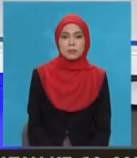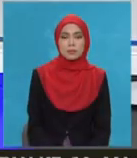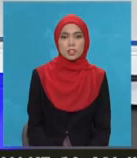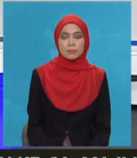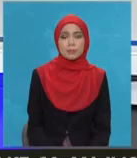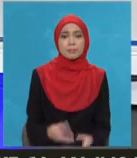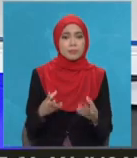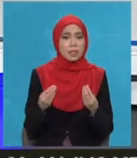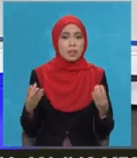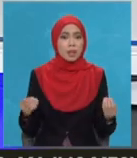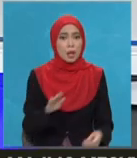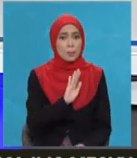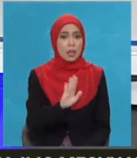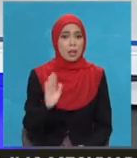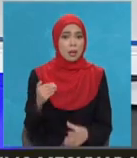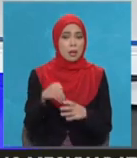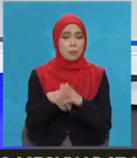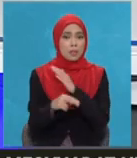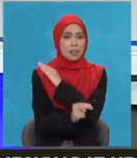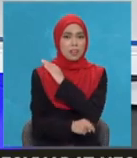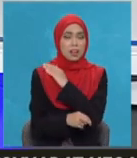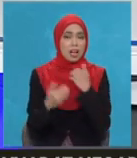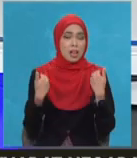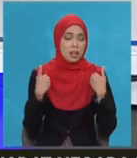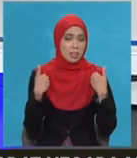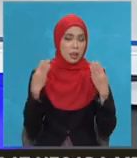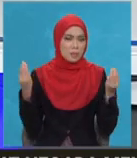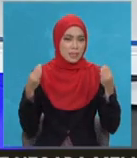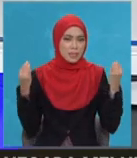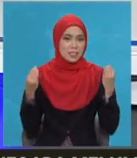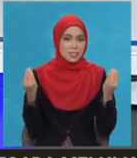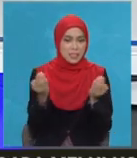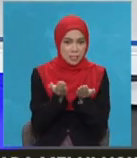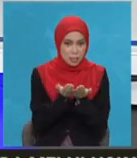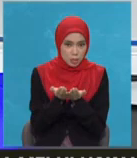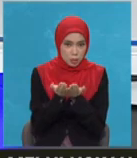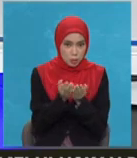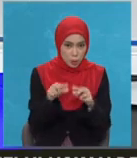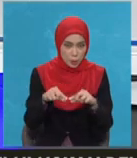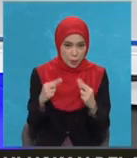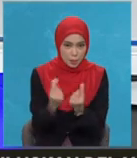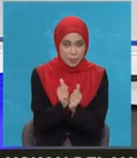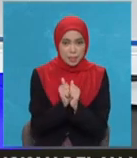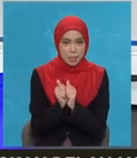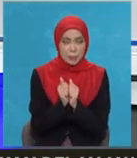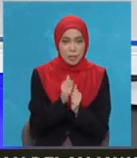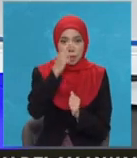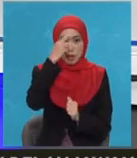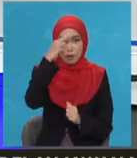berbagai pihak di negara ini terus mengadakan majelis tadarus bagi menyemarakkan lagi bulan suci Ramadan